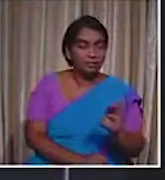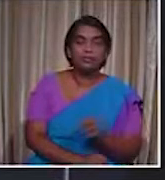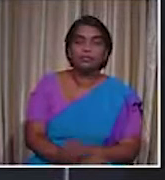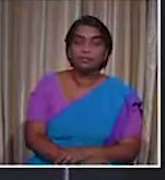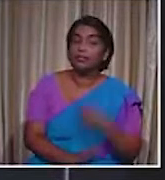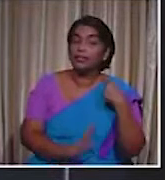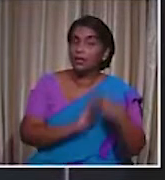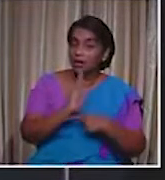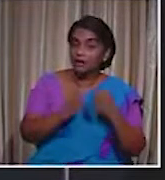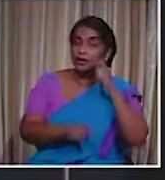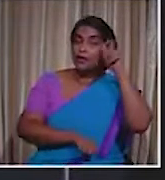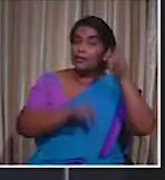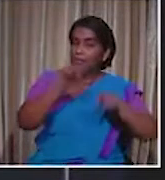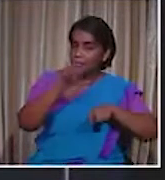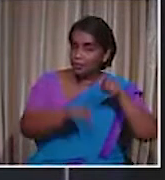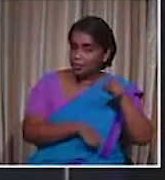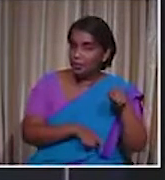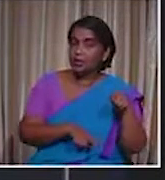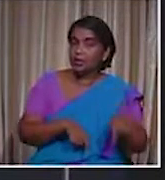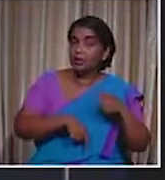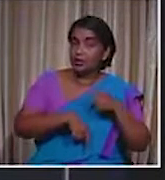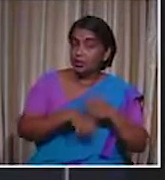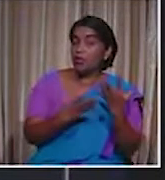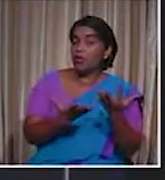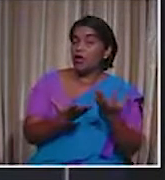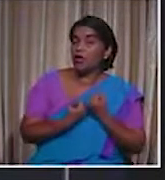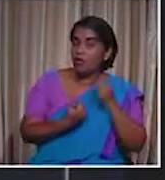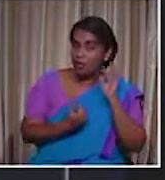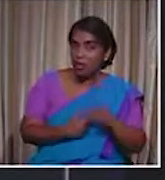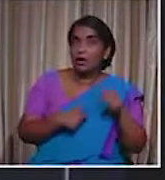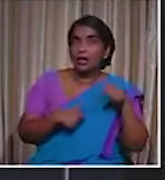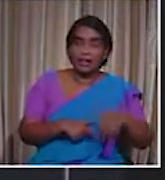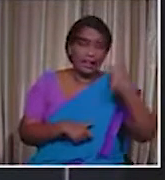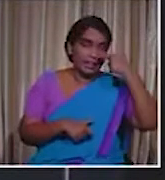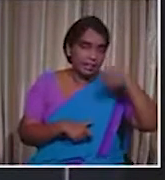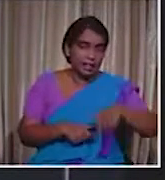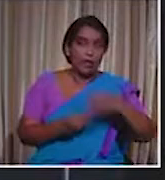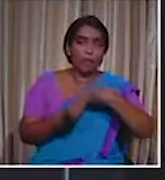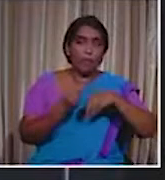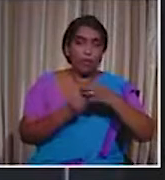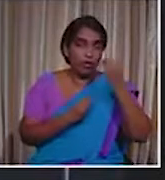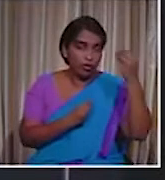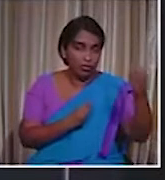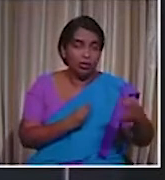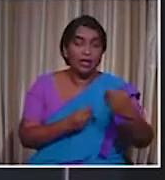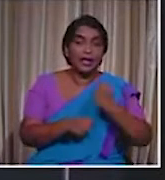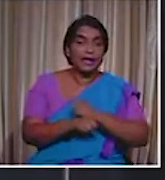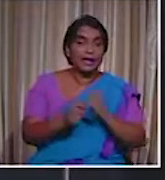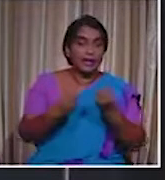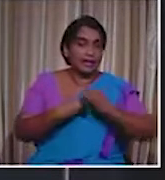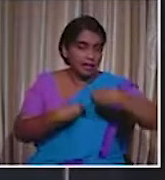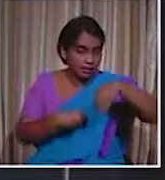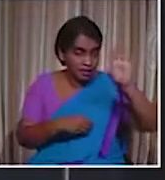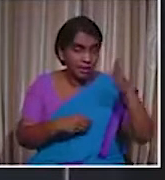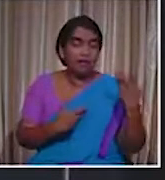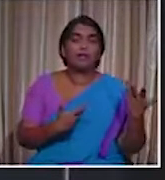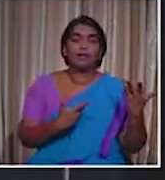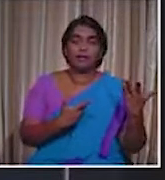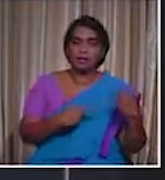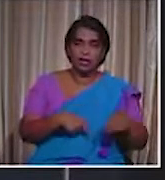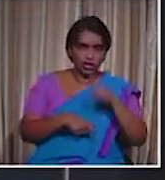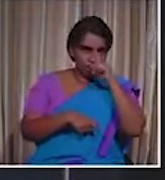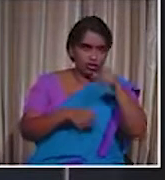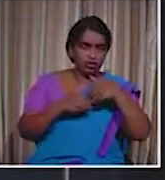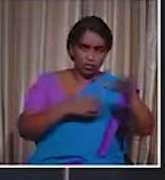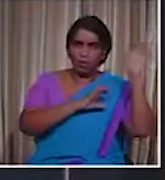මේ රටේ මිනිසුන්ට මේ වෙලාවේ අවශ්‍ය වෙලා තියෙන්නේ දැන් තෙල් ටික පොහොර ටික දුන්නා නම් ගෑස් එක දෙනවා නම් ගෑස් එක මේ සතියේ